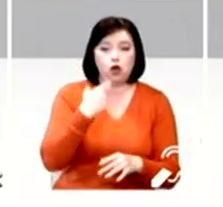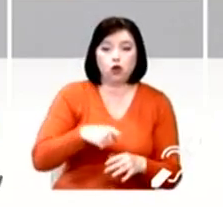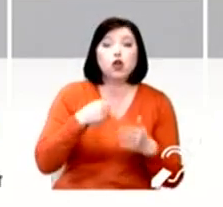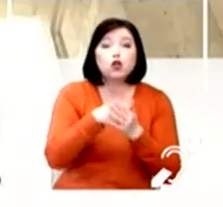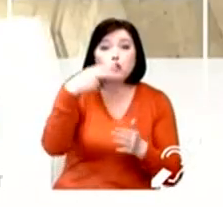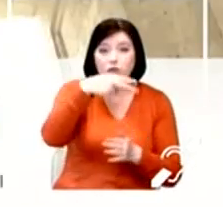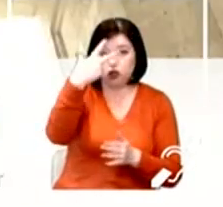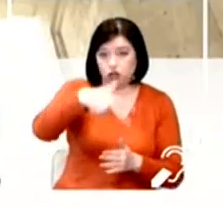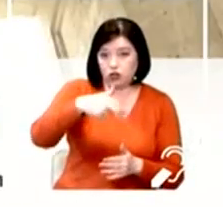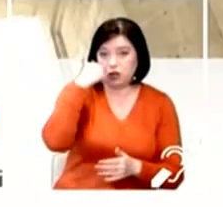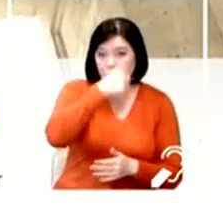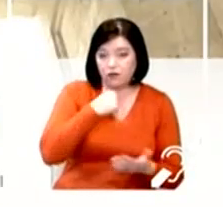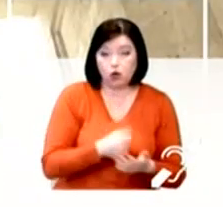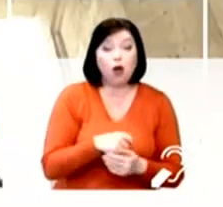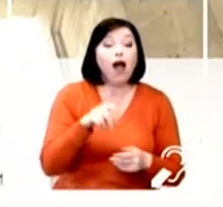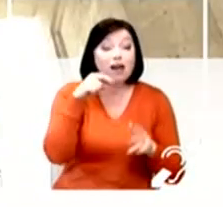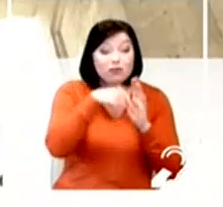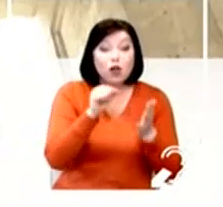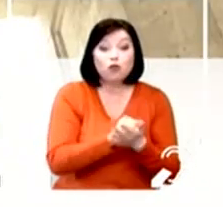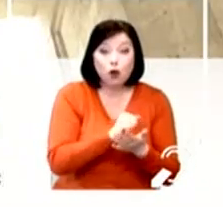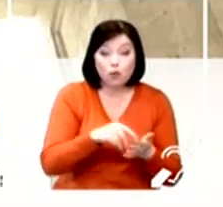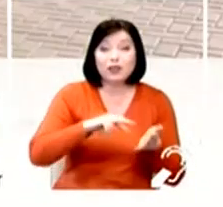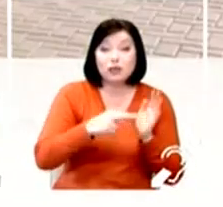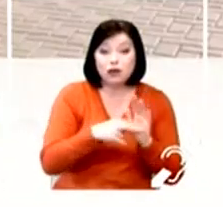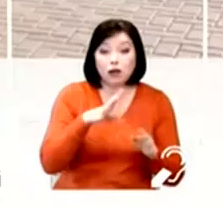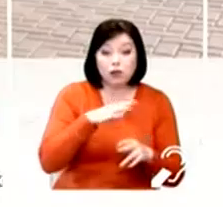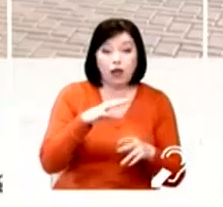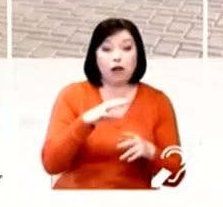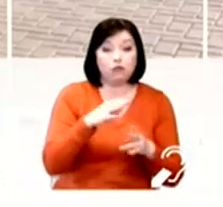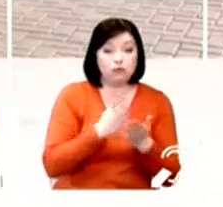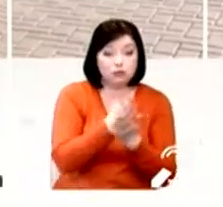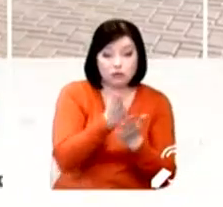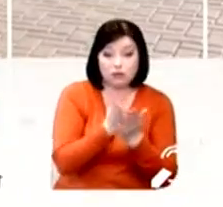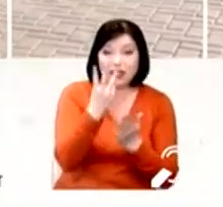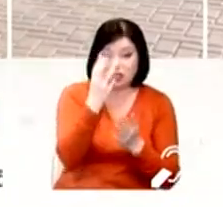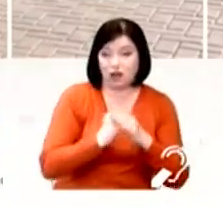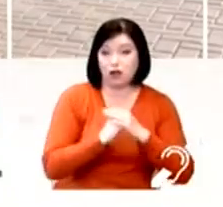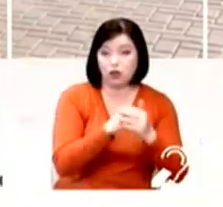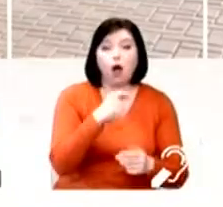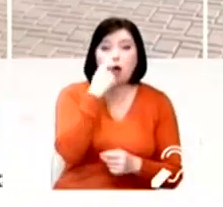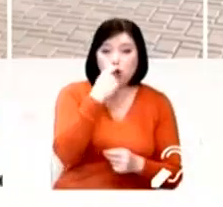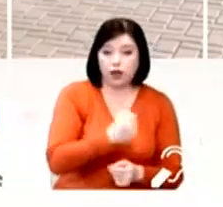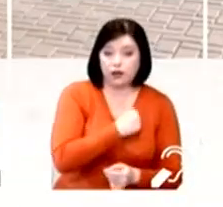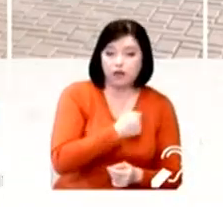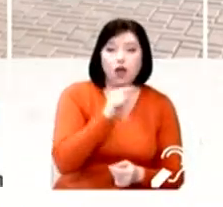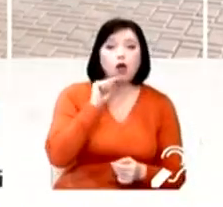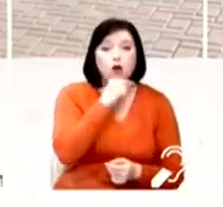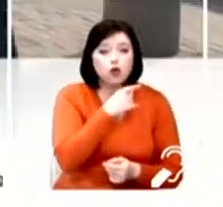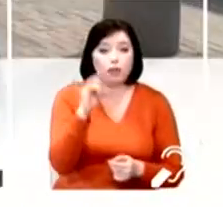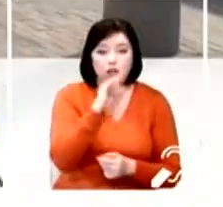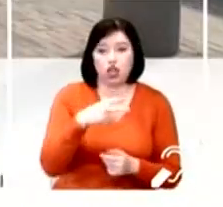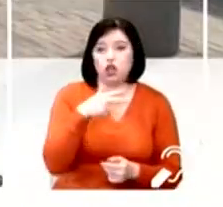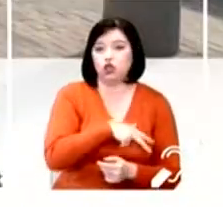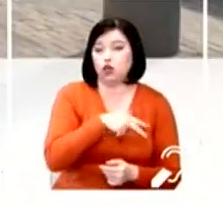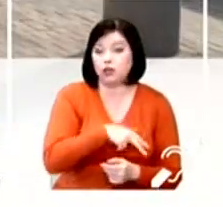anul 2030. Potrivit documentului, strategia a fost construită pe trei sfere de influență: politică și militară, economică și